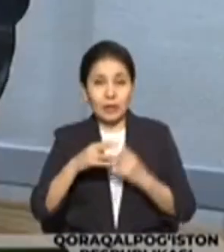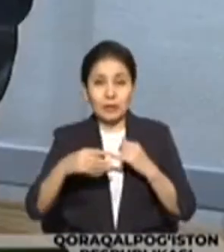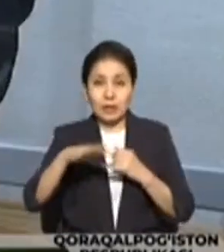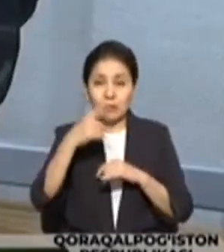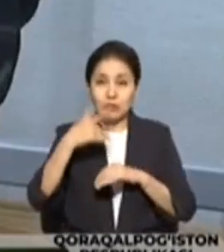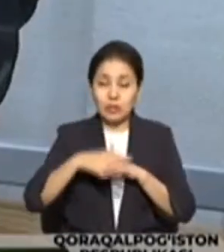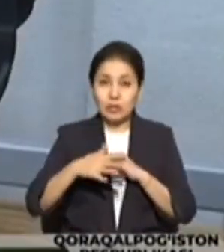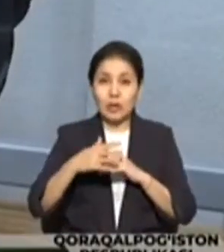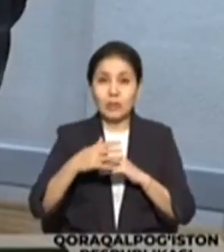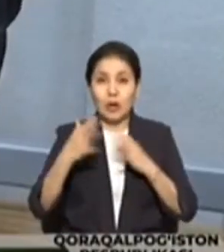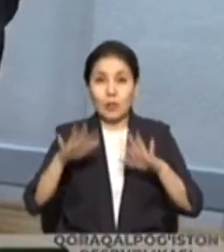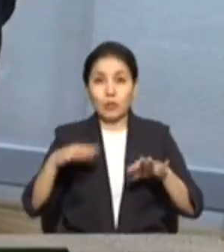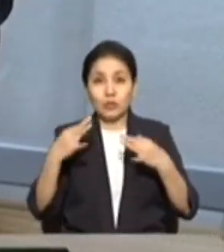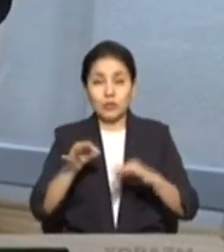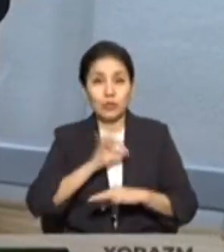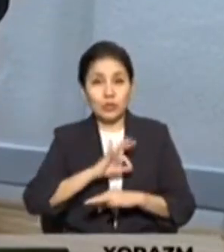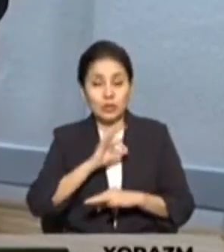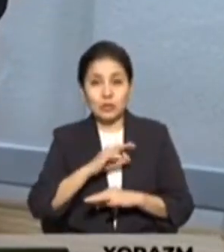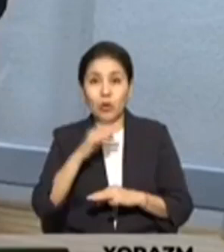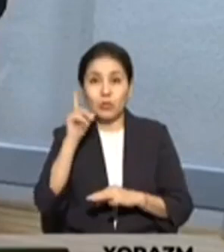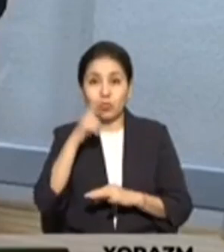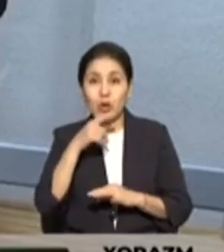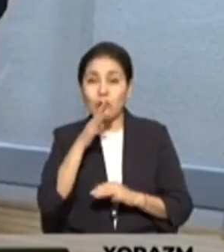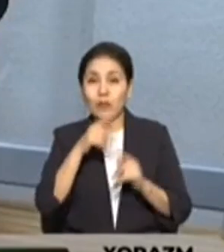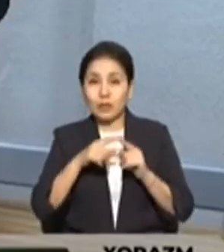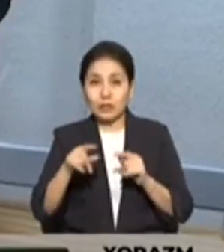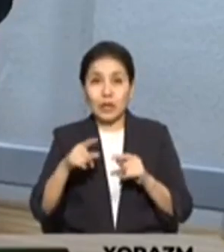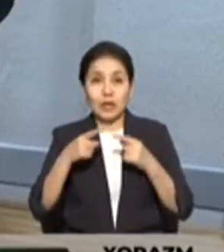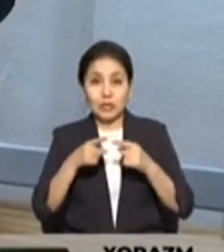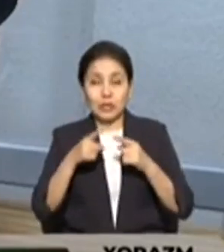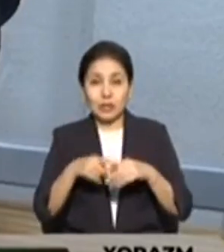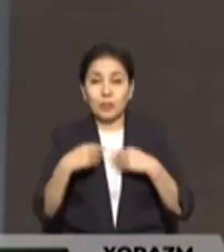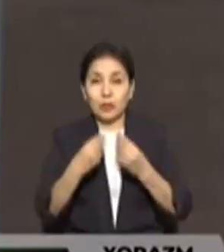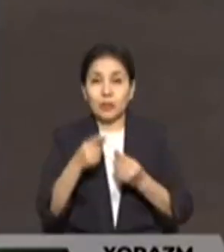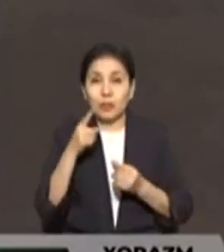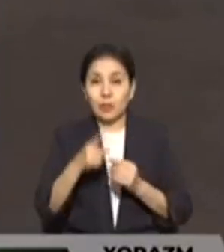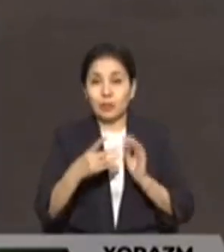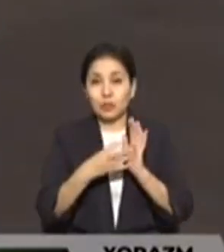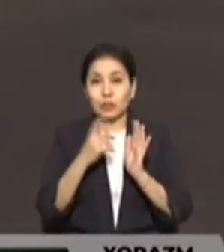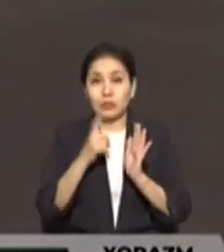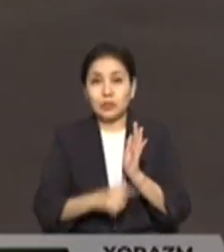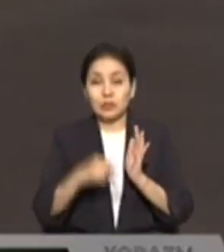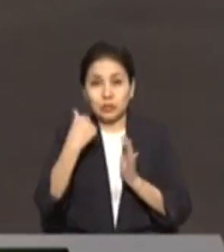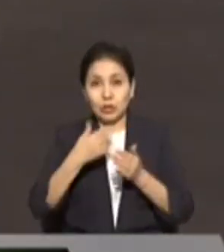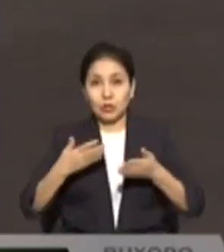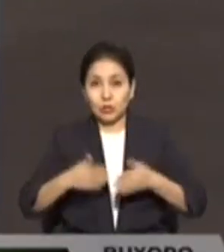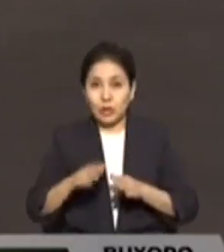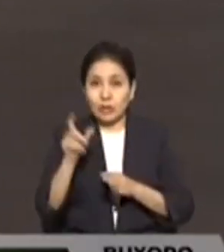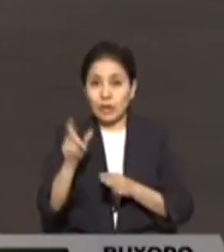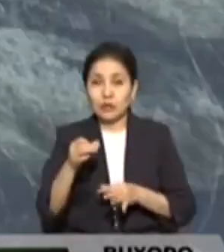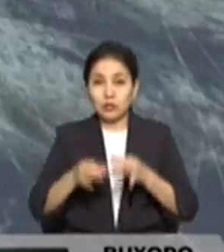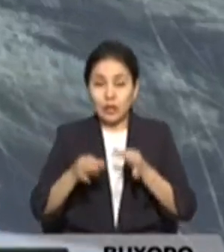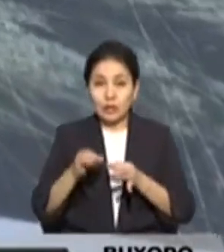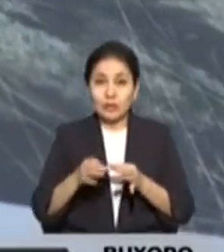oladigan fuqarolarga bo'sh yerlar foydalanish uchun uzoq muddatga ijaraga berib kelinyapti. 1970-yilda tug'ilgan sudlanuvchiga ham